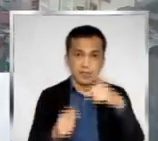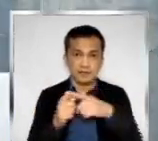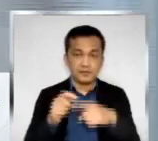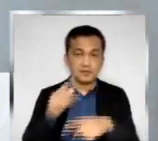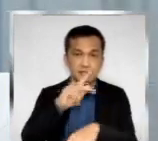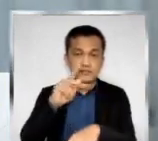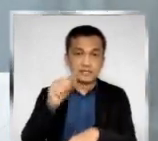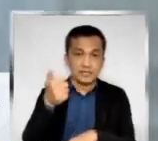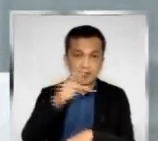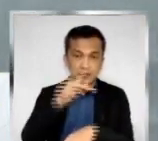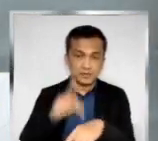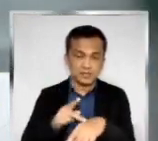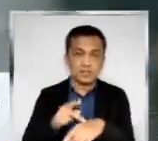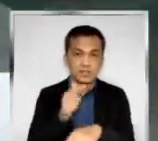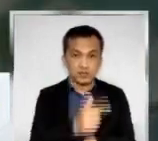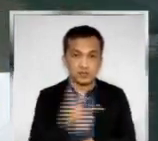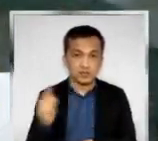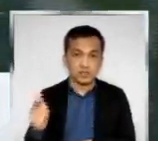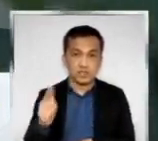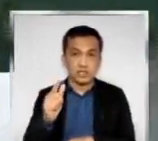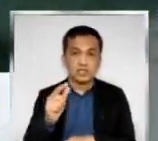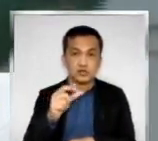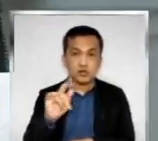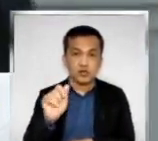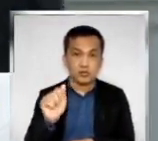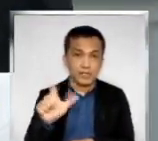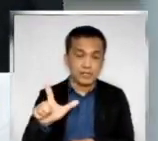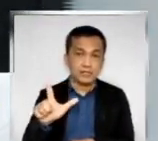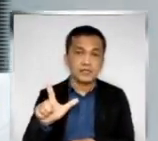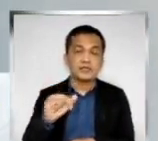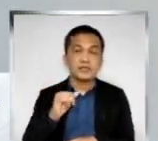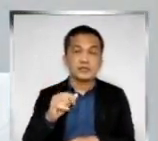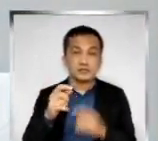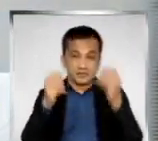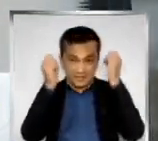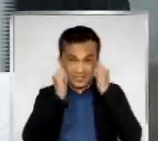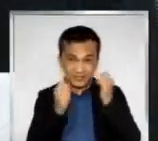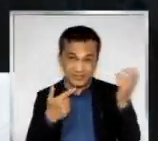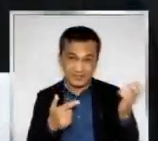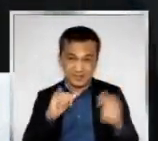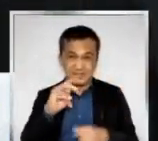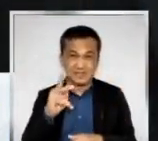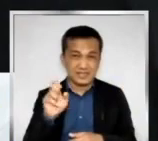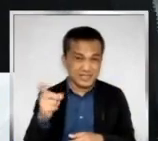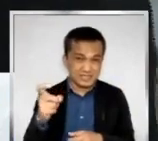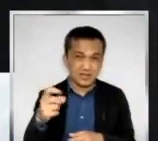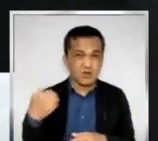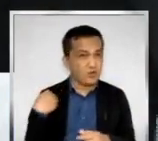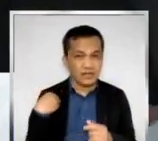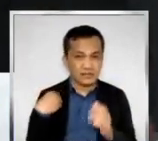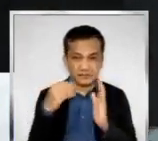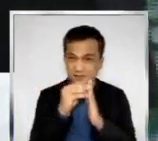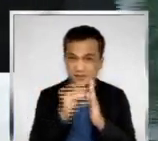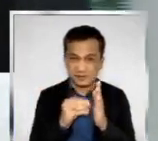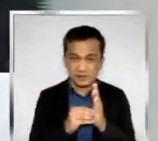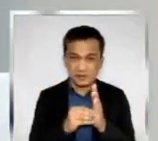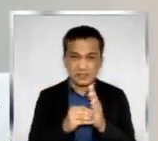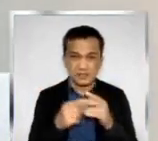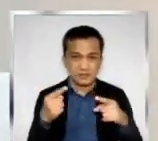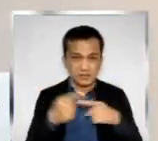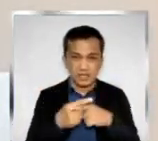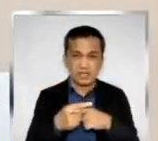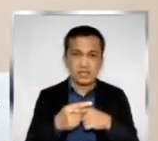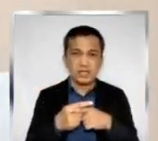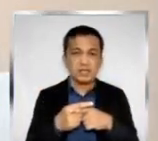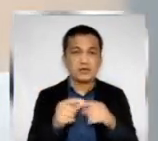Index. Idiniin ni Calida, walang nilalabag na mga karapatan o probisyon ng konstitusyon ang Anti-Terrorism Act at ito